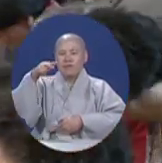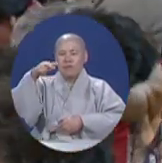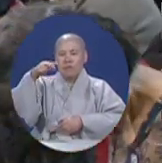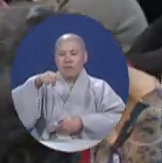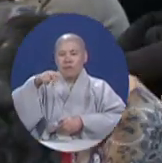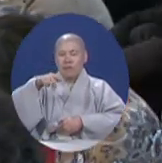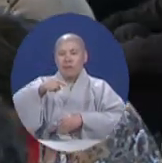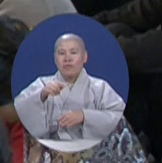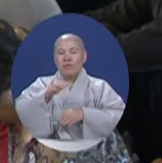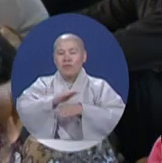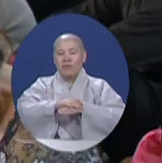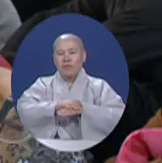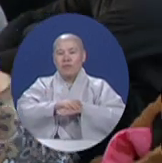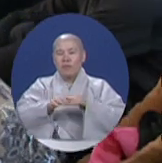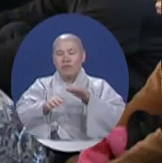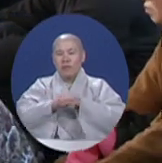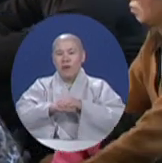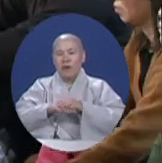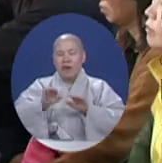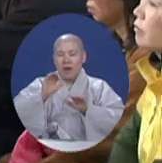그 손과 발을 삼으면